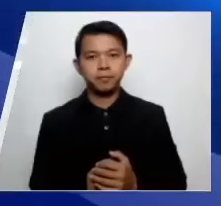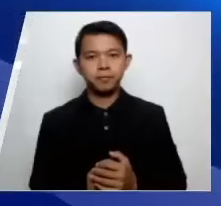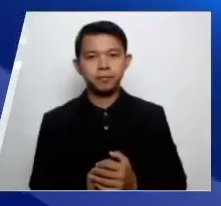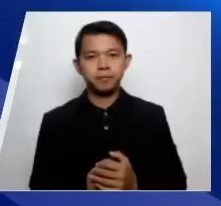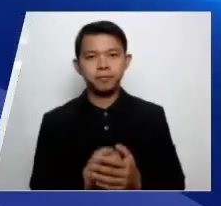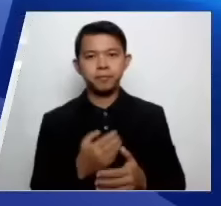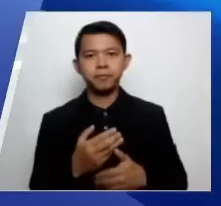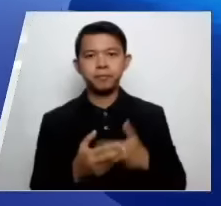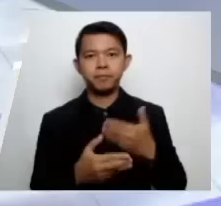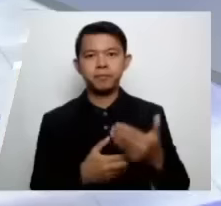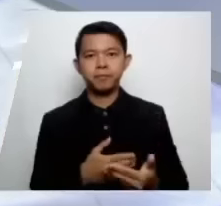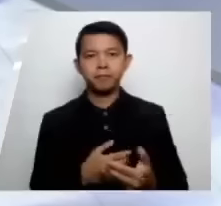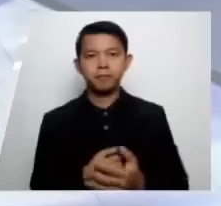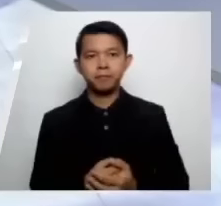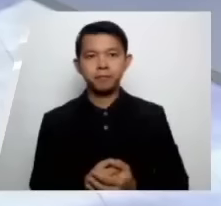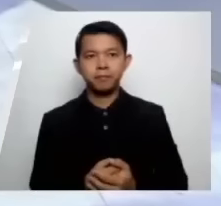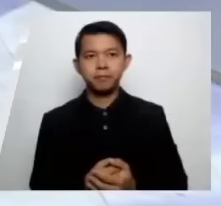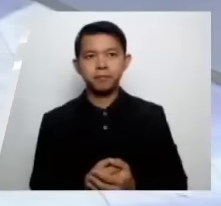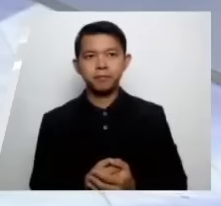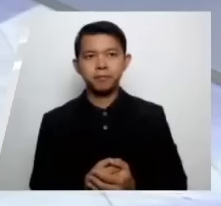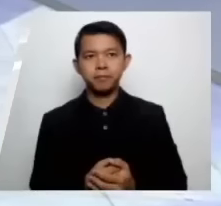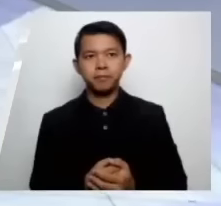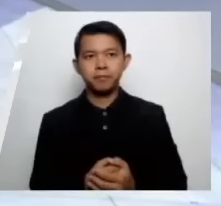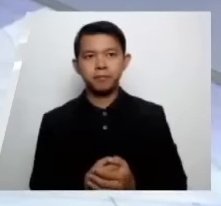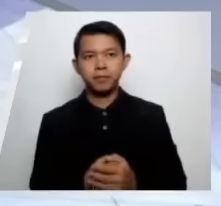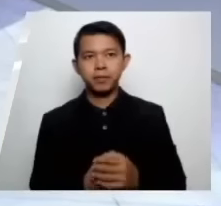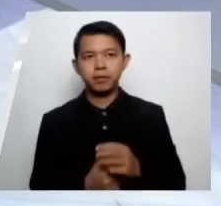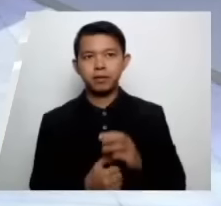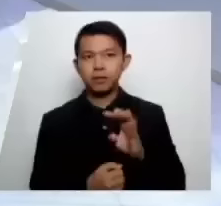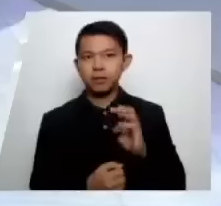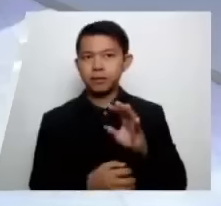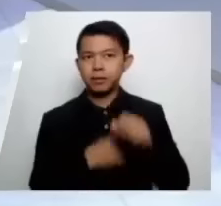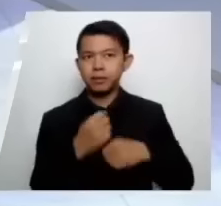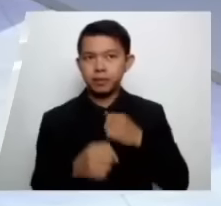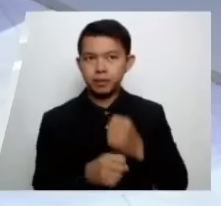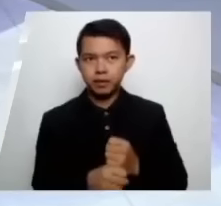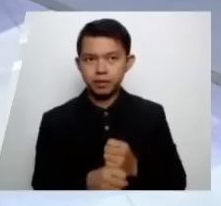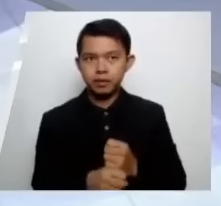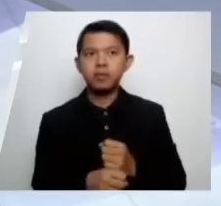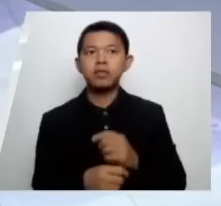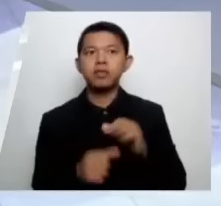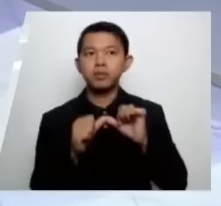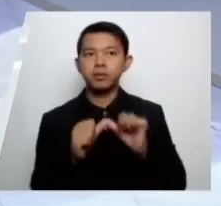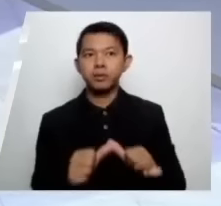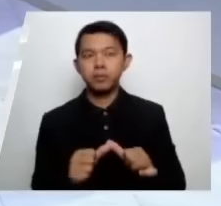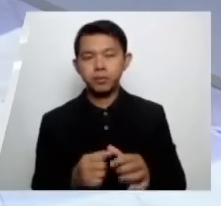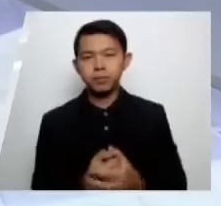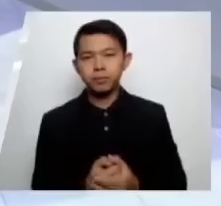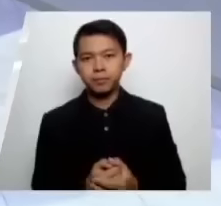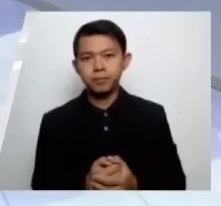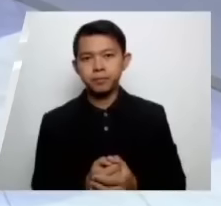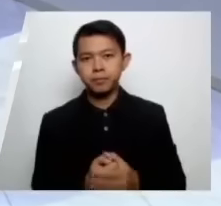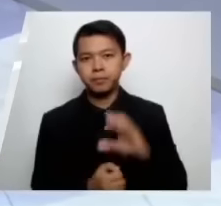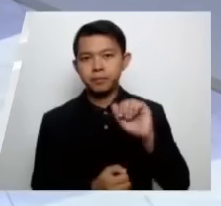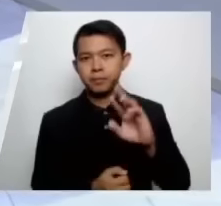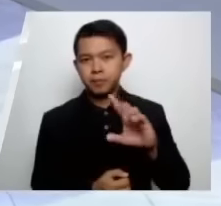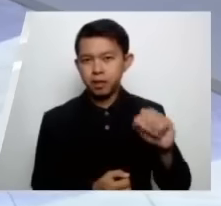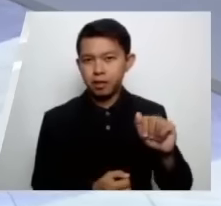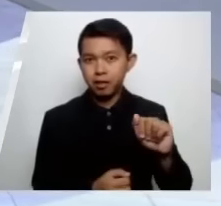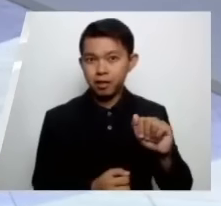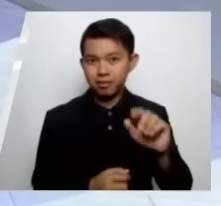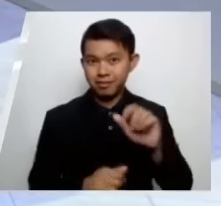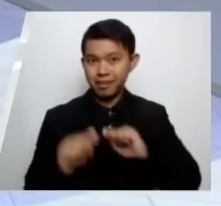Years and counting. Dahil certified kapuso pa rin si Carla Abiliana. Ano kaya ang reaksyon ni Carla na may